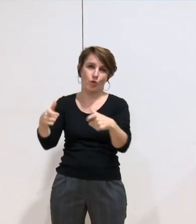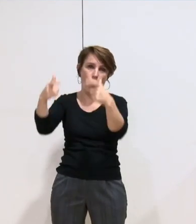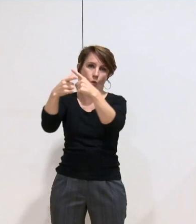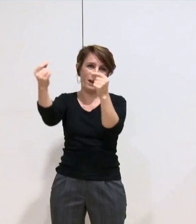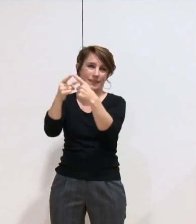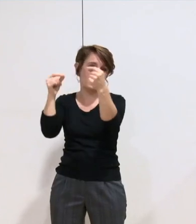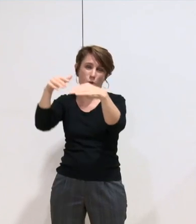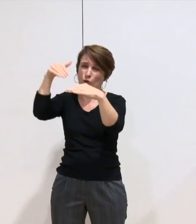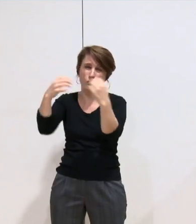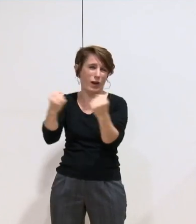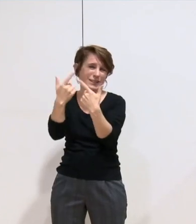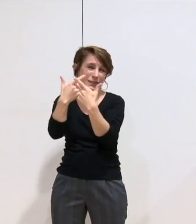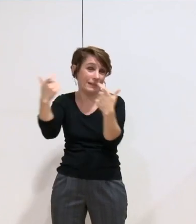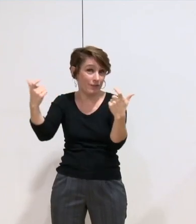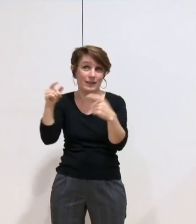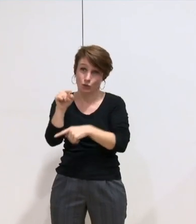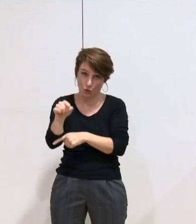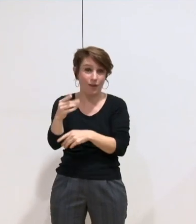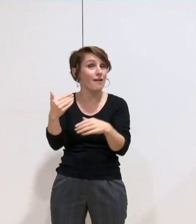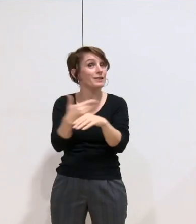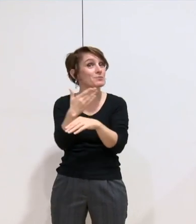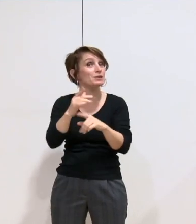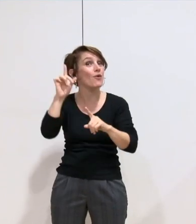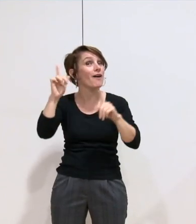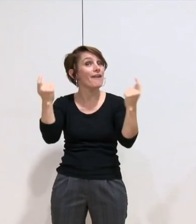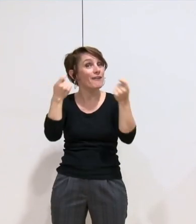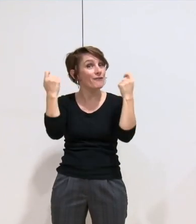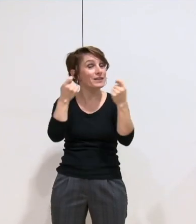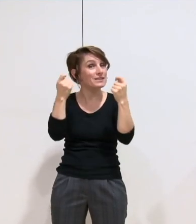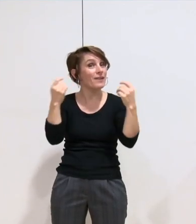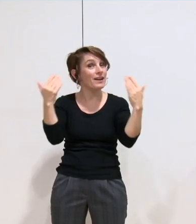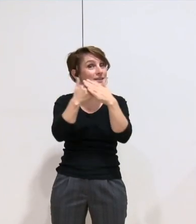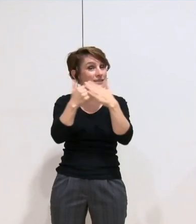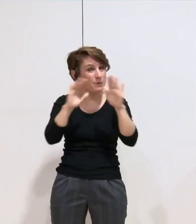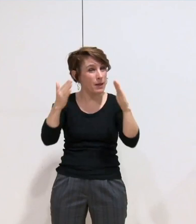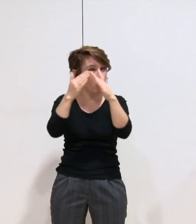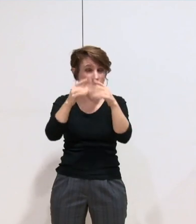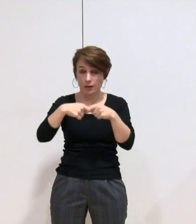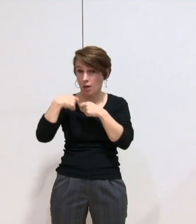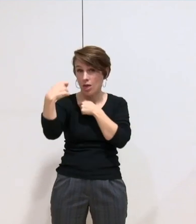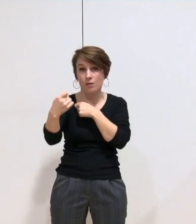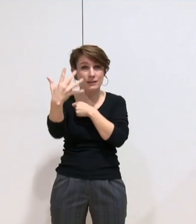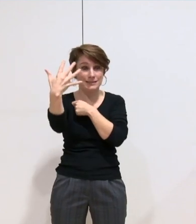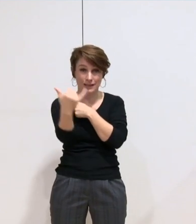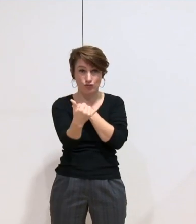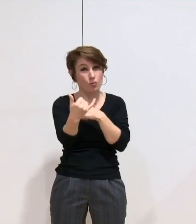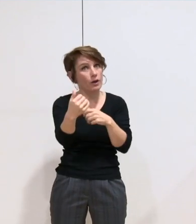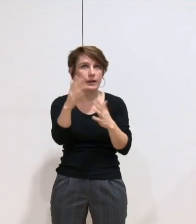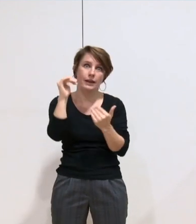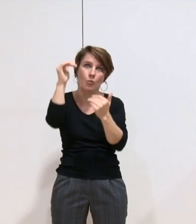qui vivra donc 5 jours pleins, avec, je l'espère, un public aussi nombreux que celui que nous